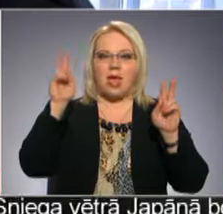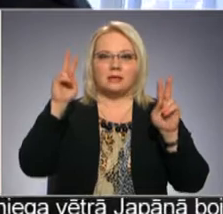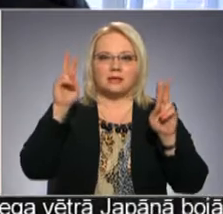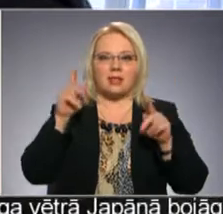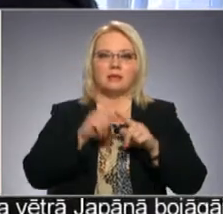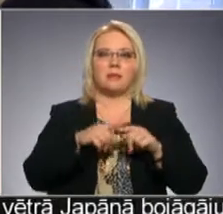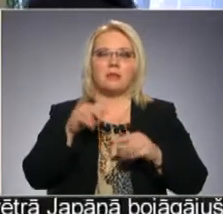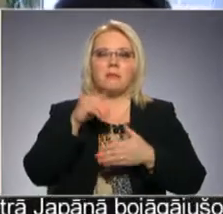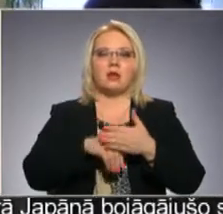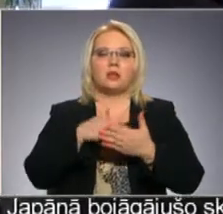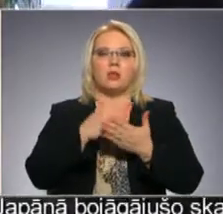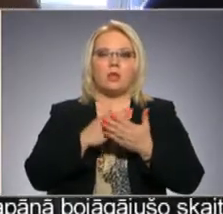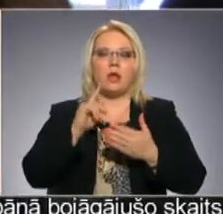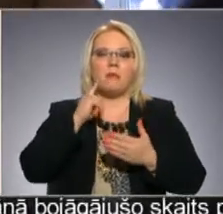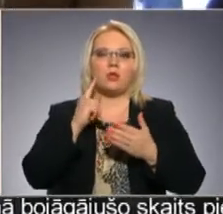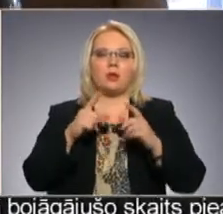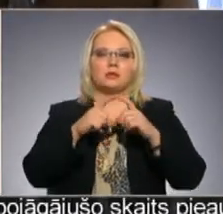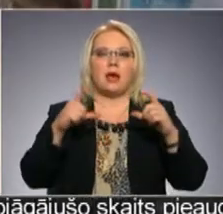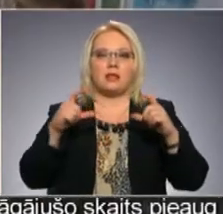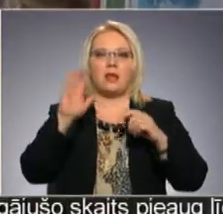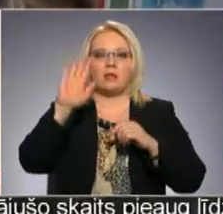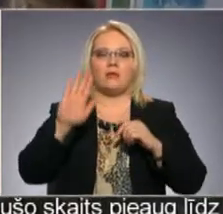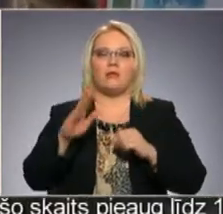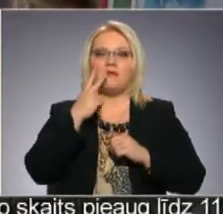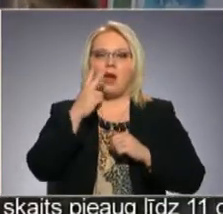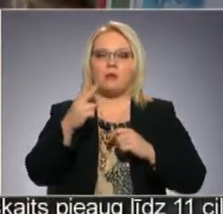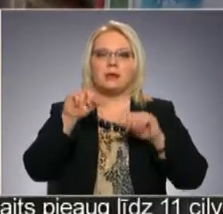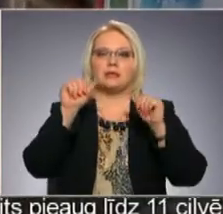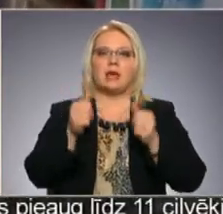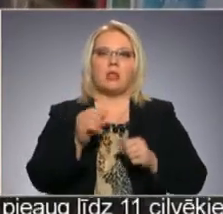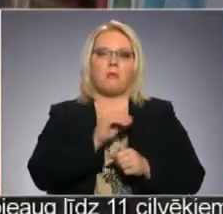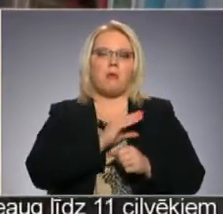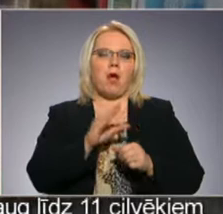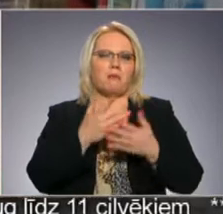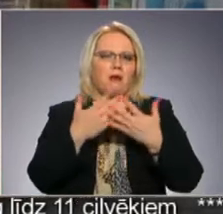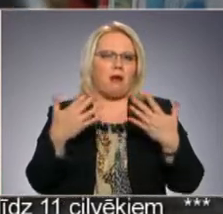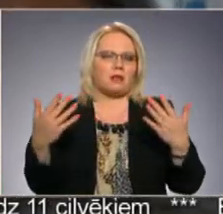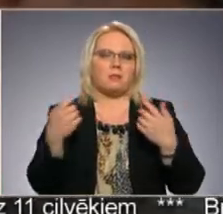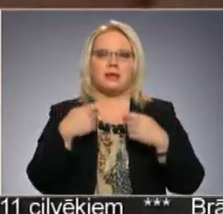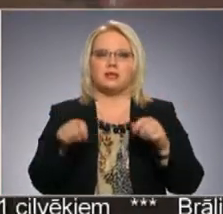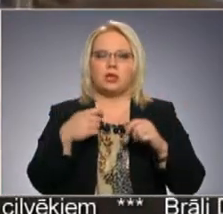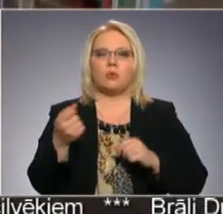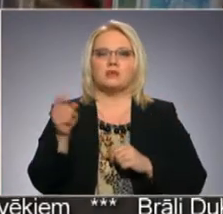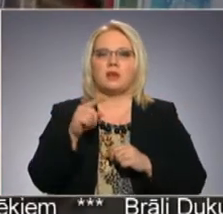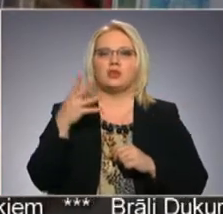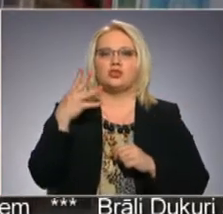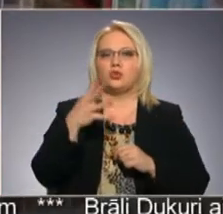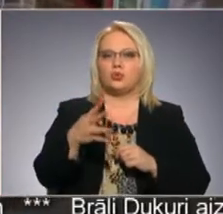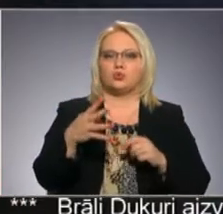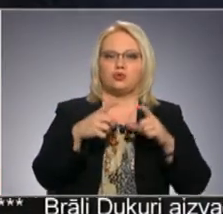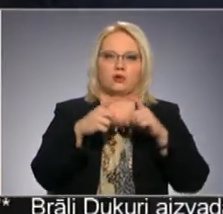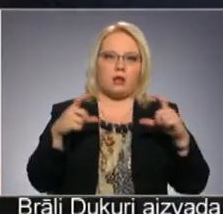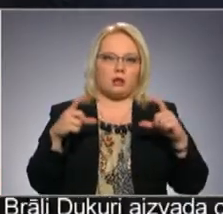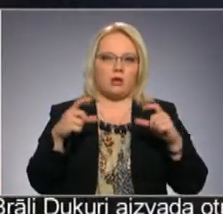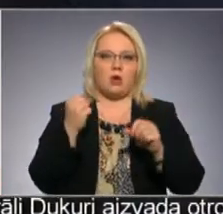Madonas pasta nodaļā Ziemassvētku atklātņu stendos šogad vērojama stilu pārbagātība. Iztirgots jau vairāk nekā 4000